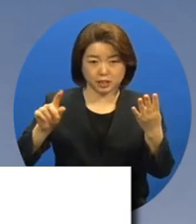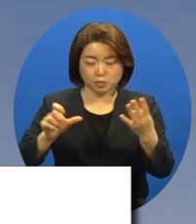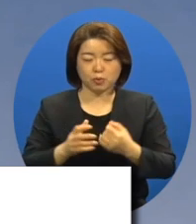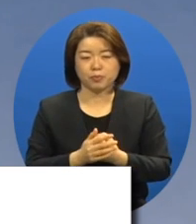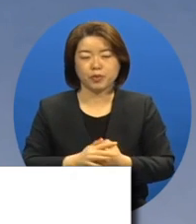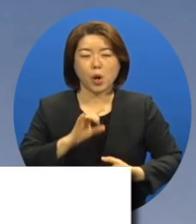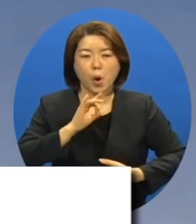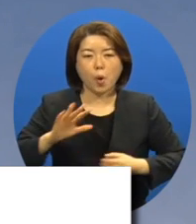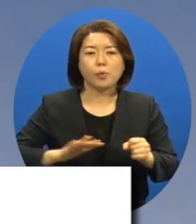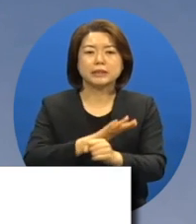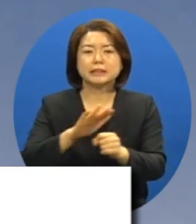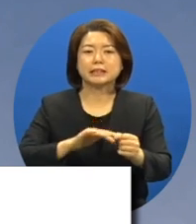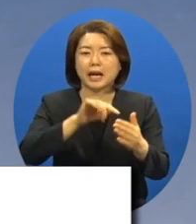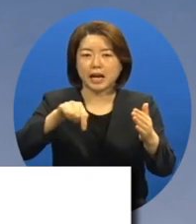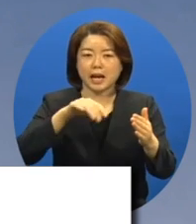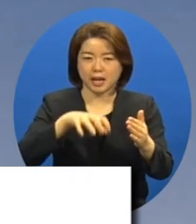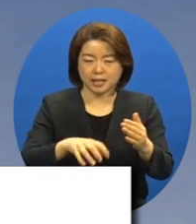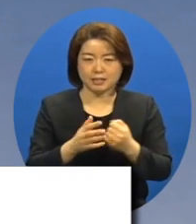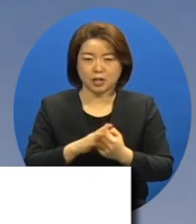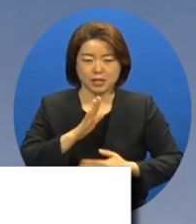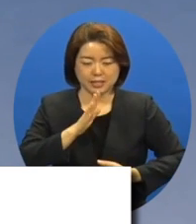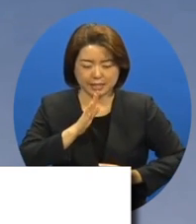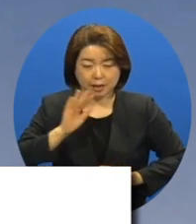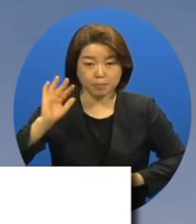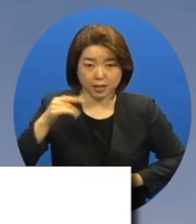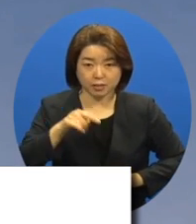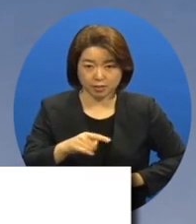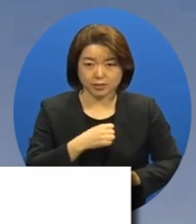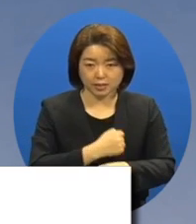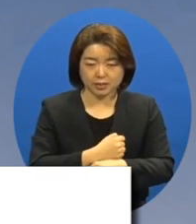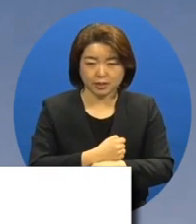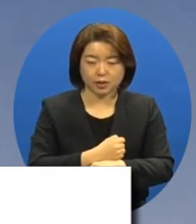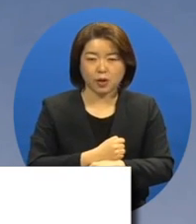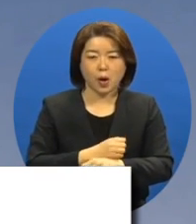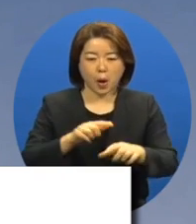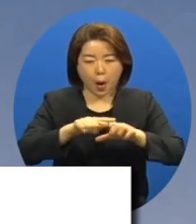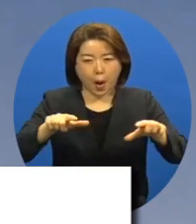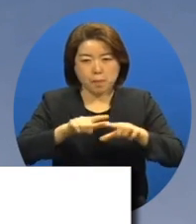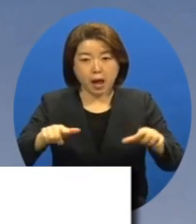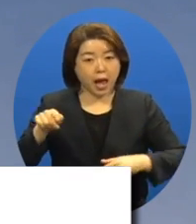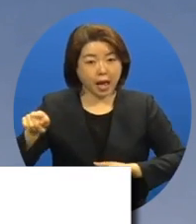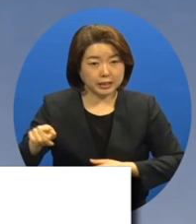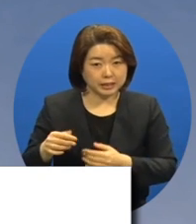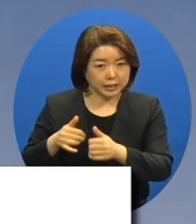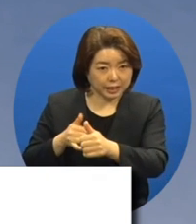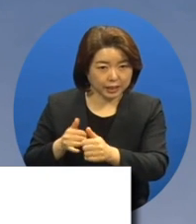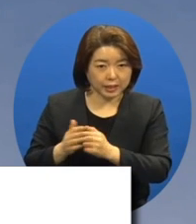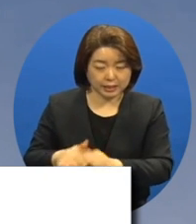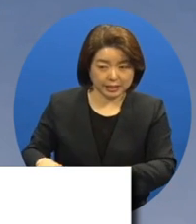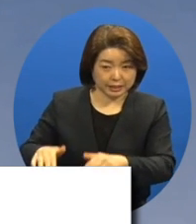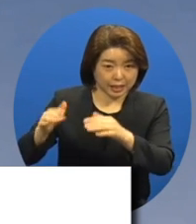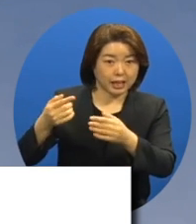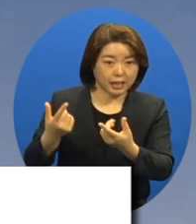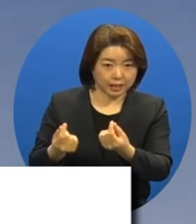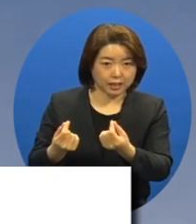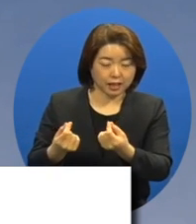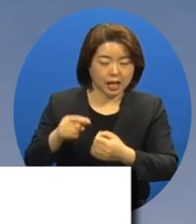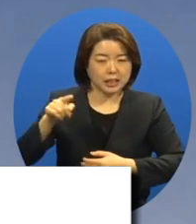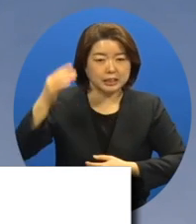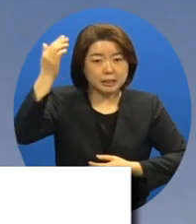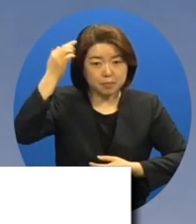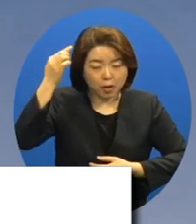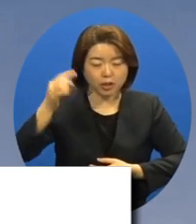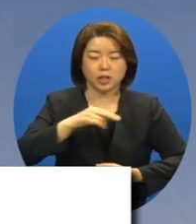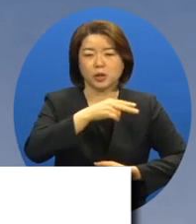사랑 안에서 참된 것을 하여 범사에 그에게까지 잘하지 라 그는 머리 니 곧